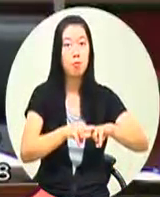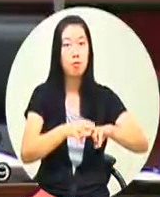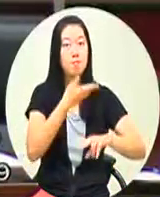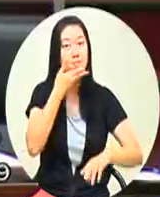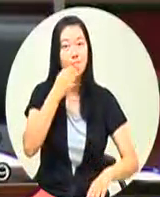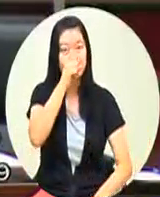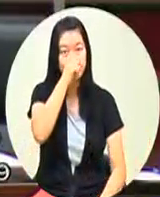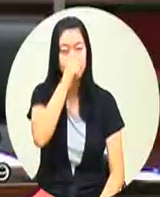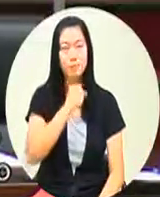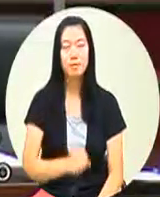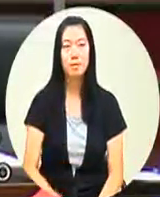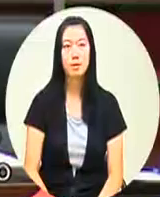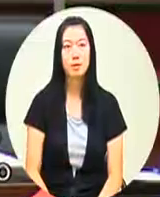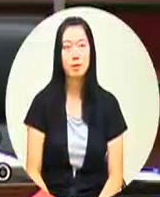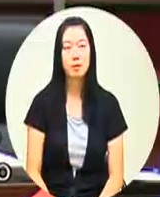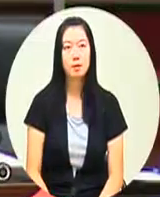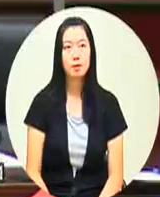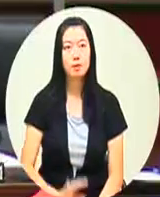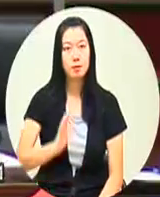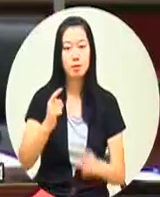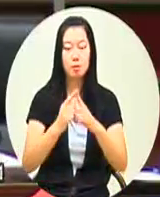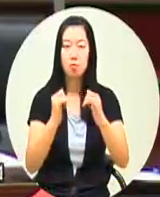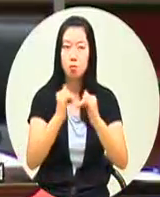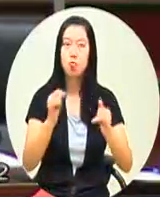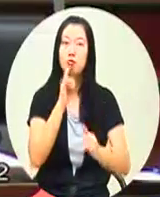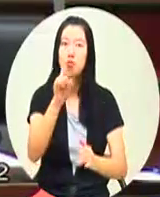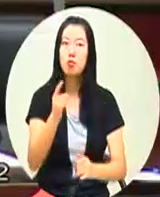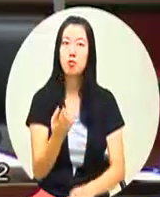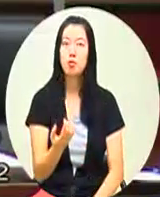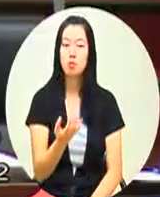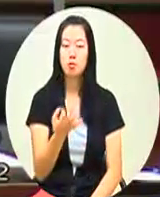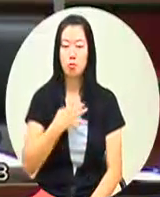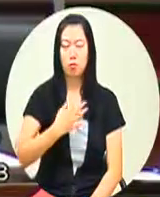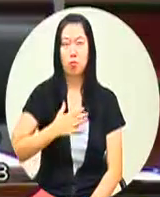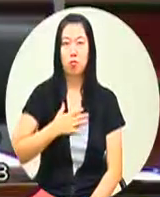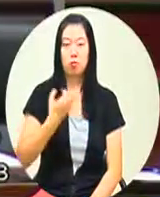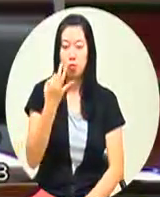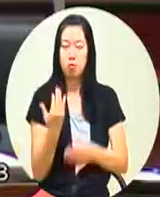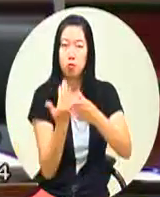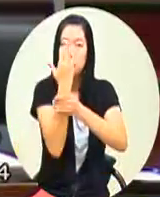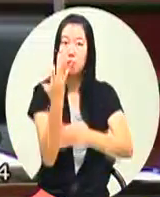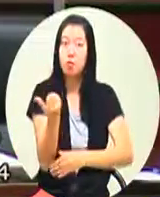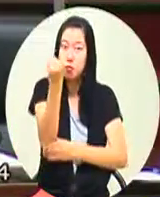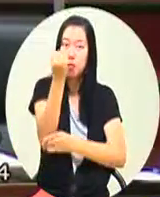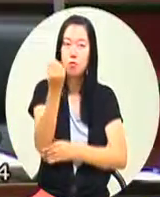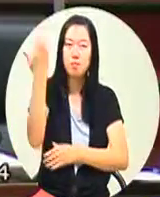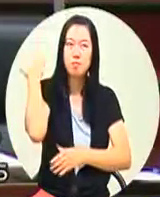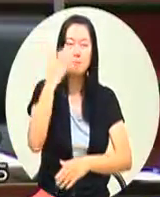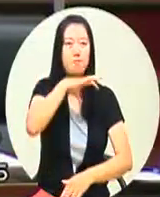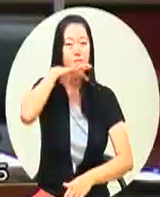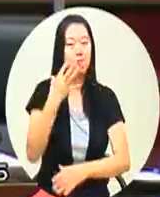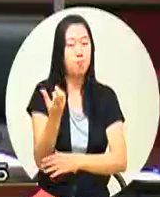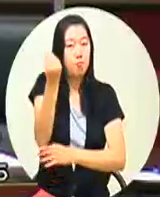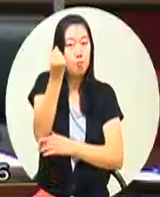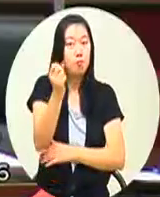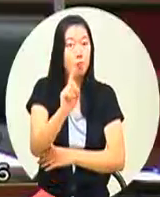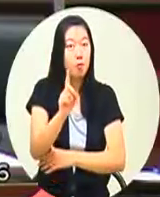啊。但是民众讲的财产权呢，为什么会有财产权的争议？在威权时代是怎么做的？就